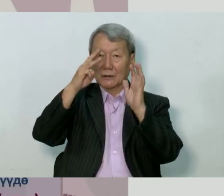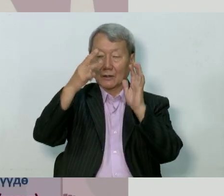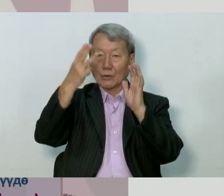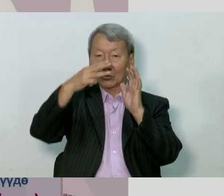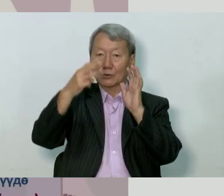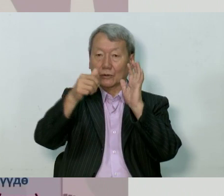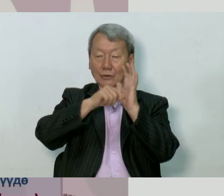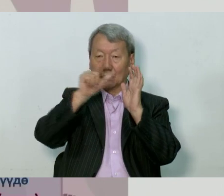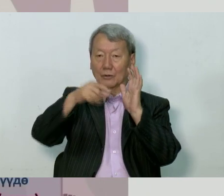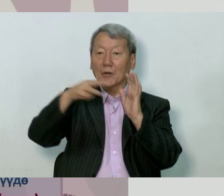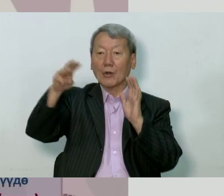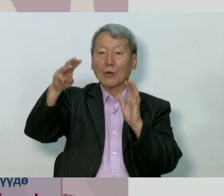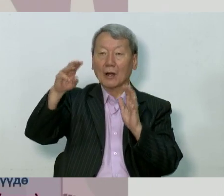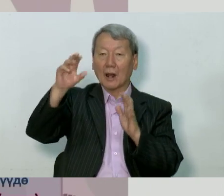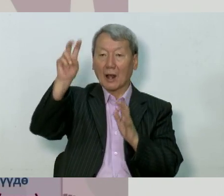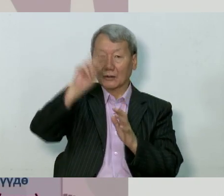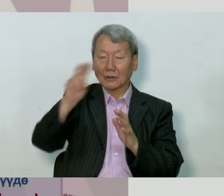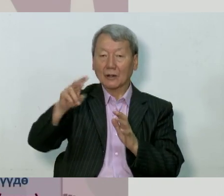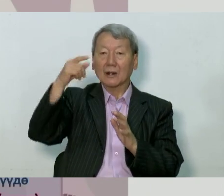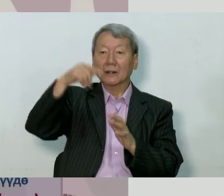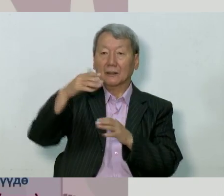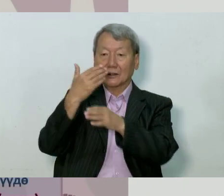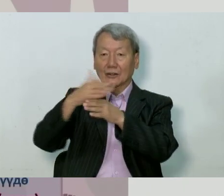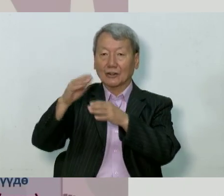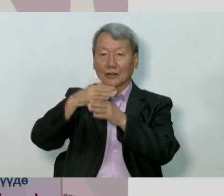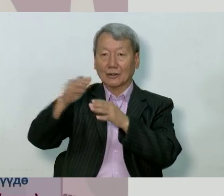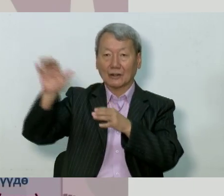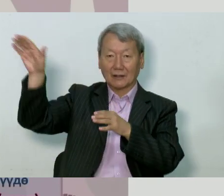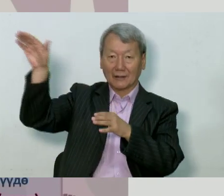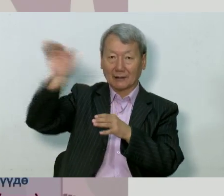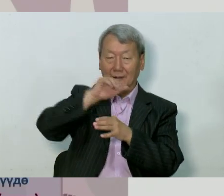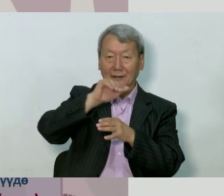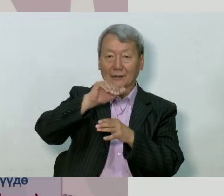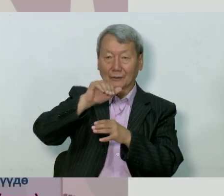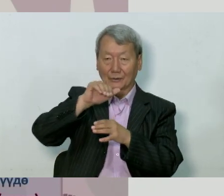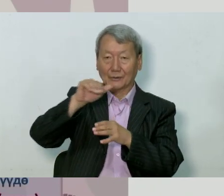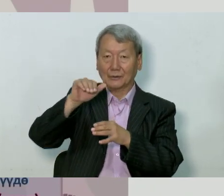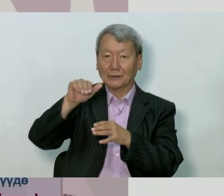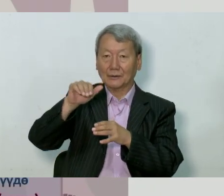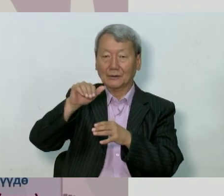366 миллион АКШ доллар бул кредит катарында